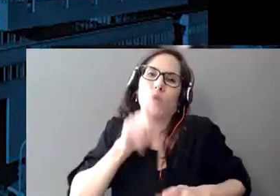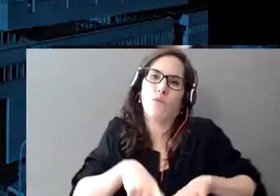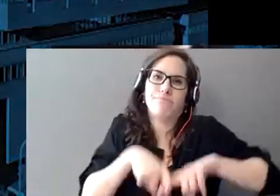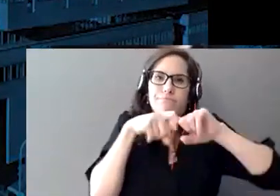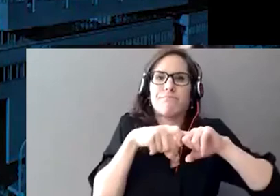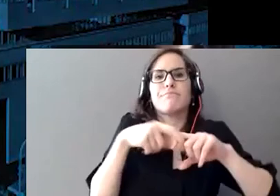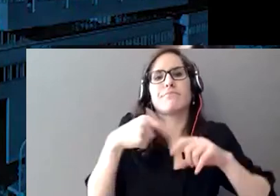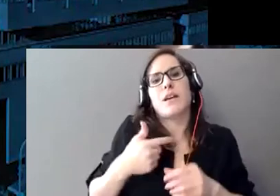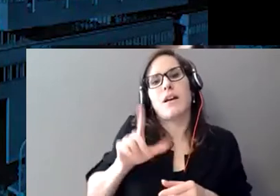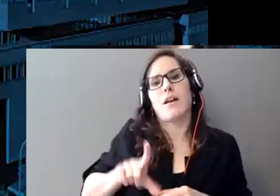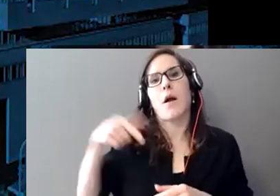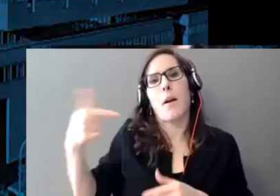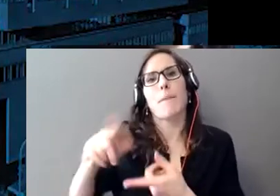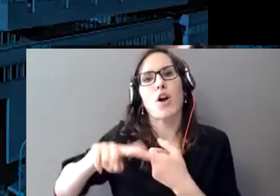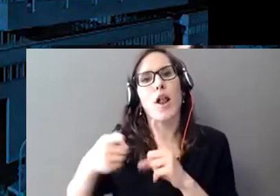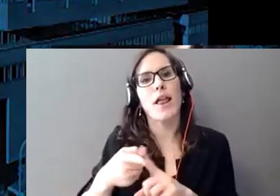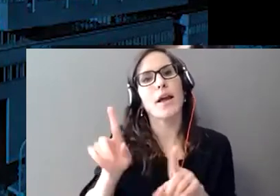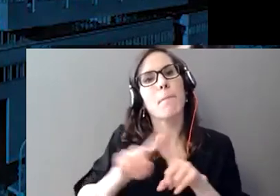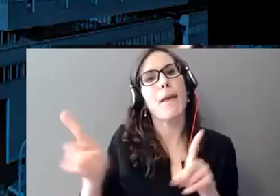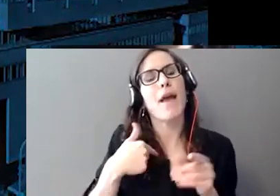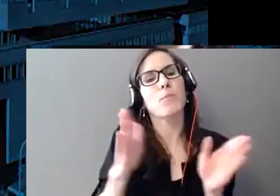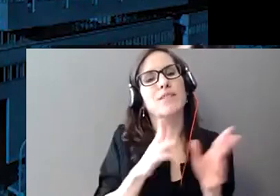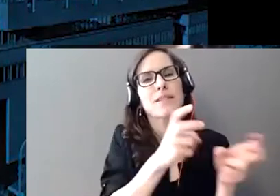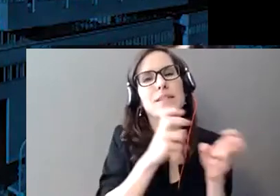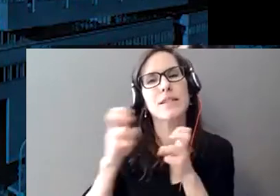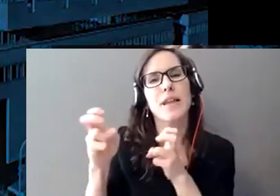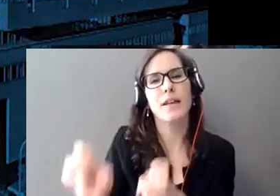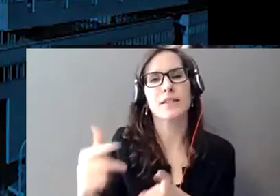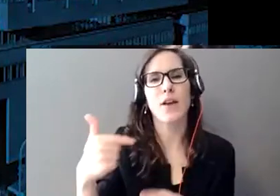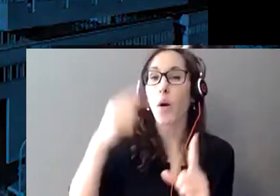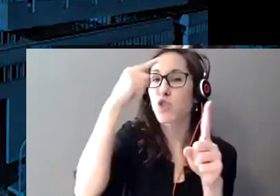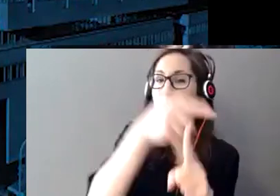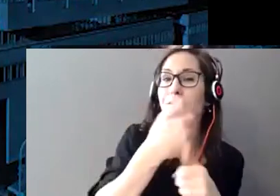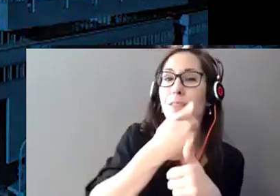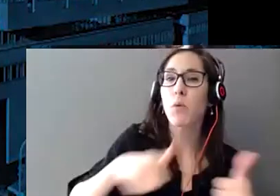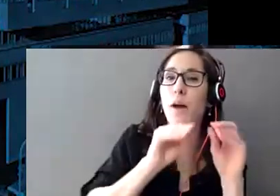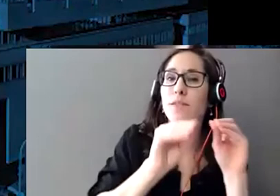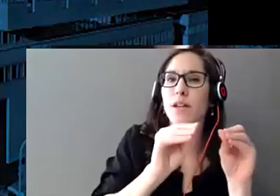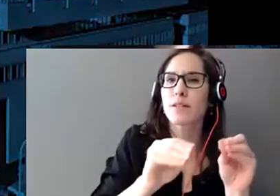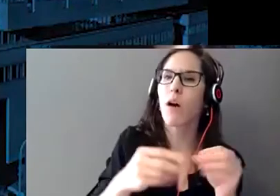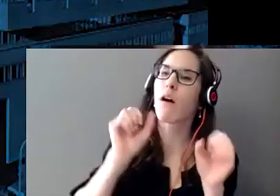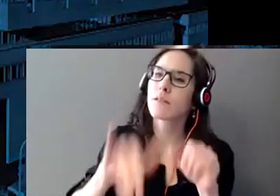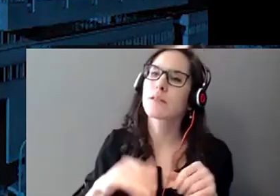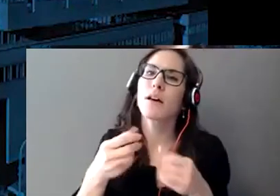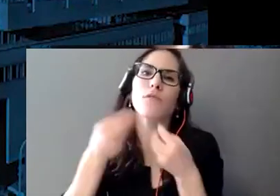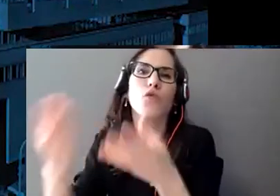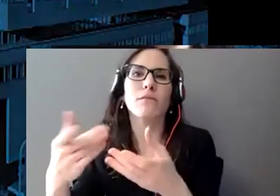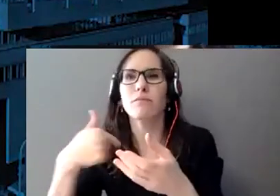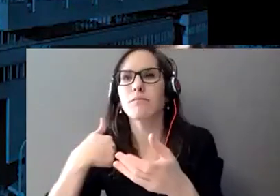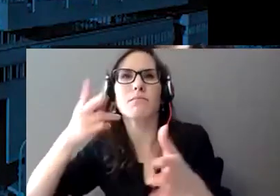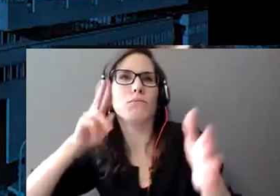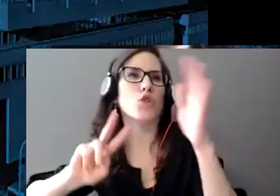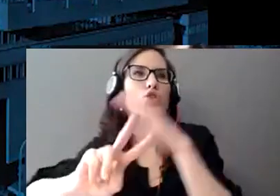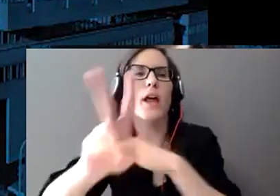d'Albert Jacquard qui dit que l'objectif de toute éducation devrait être de projeter chacun dans l'aventure d'une vie à découvrir